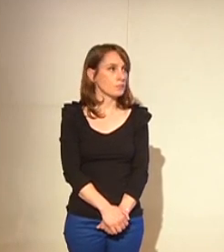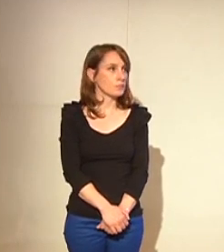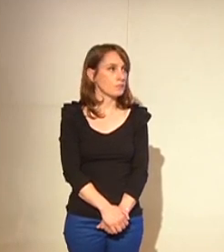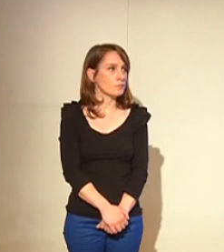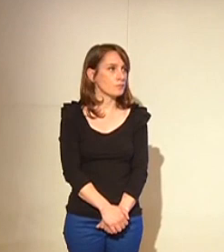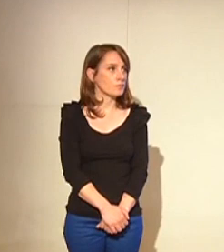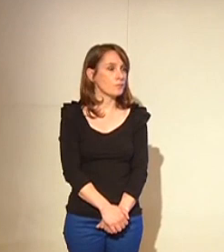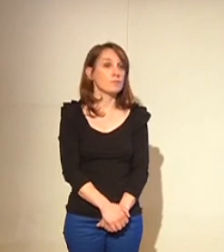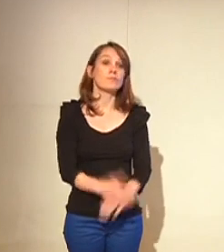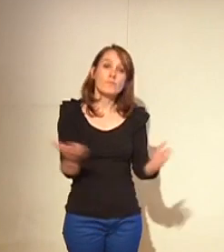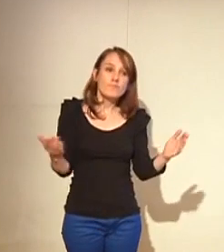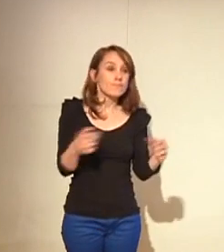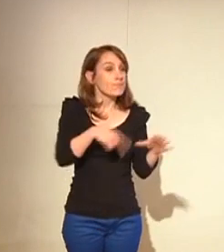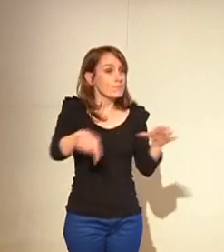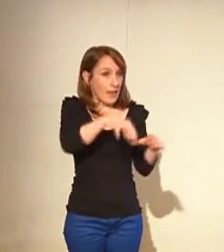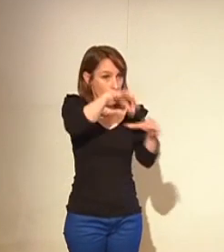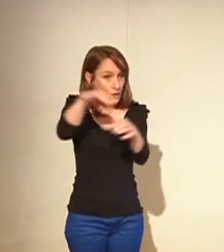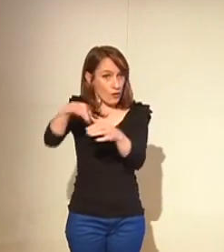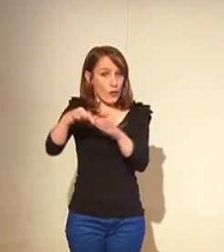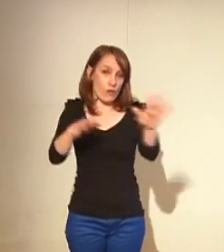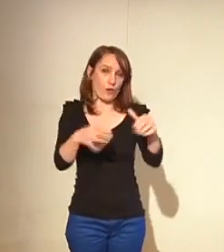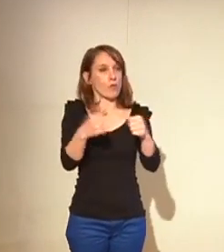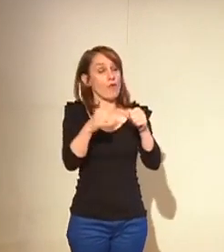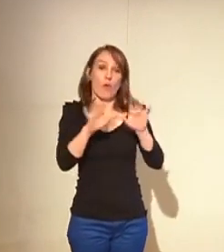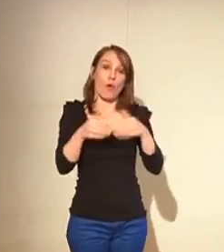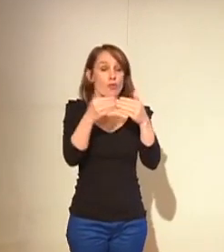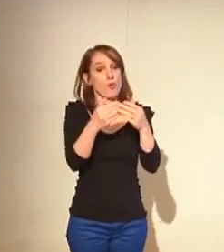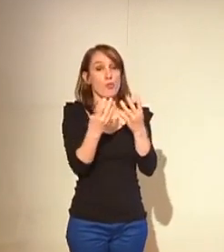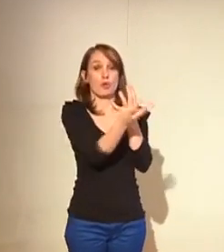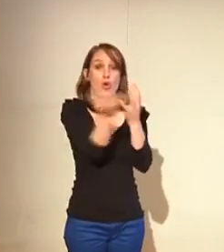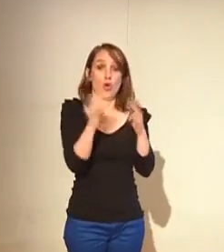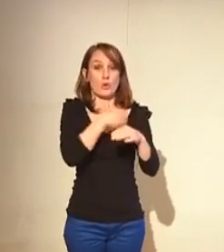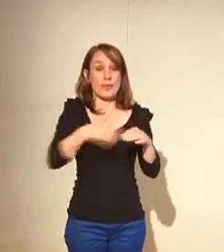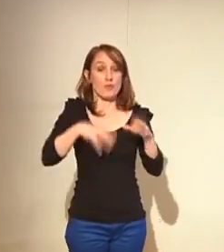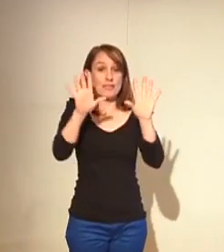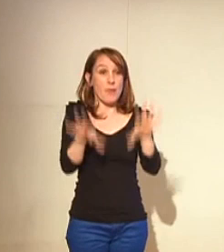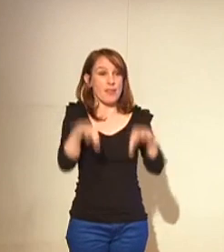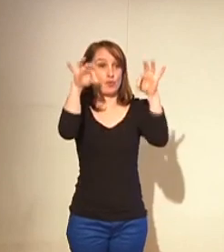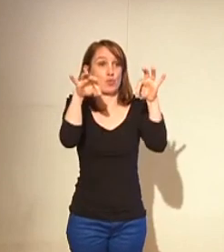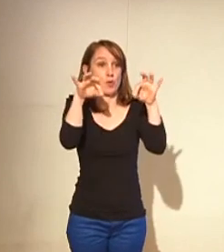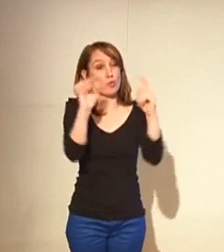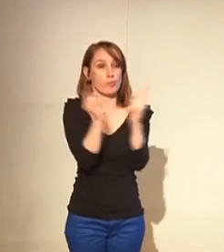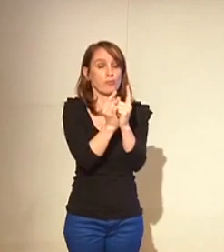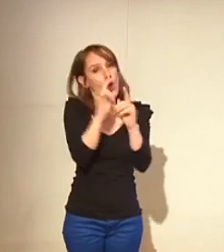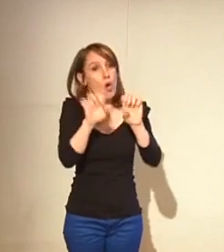pour vous motiver pendant ce vote donc je propose une suspension du conseil municipal à l'issue de ce vote pour faire une pause